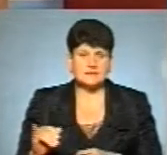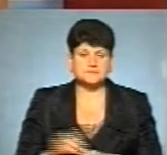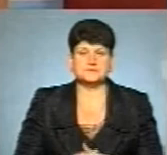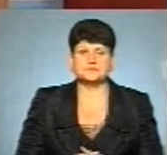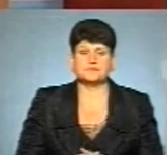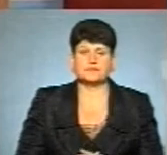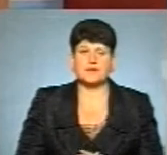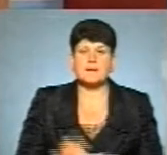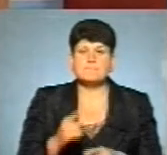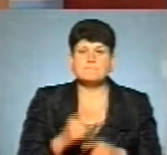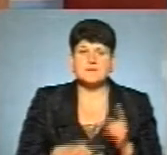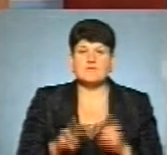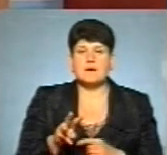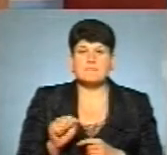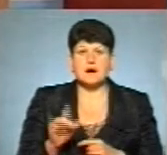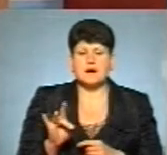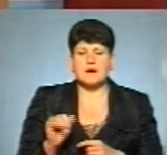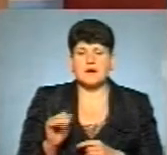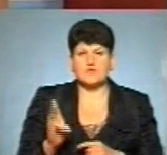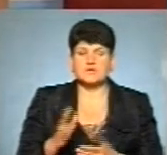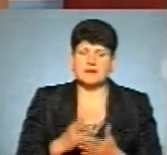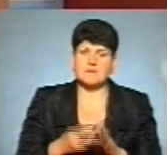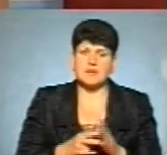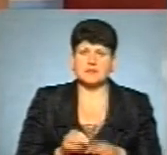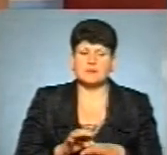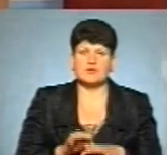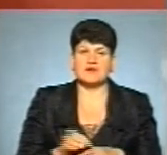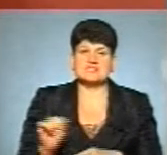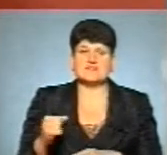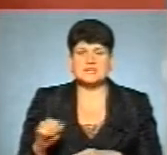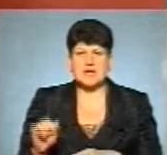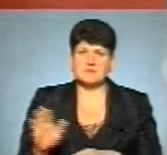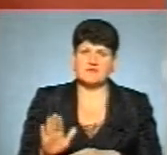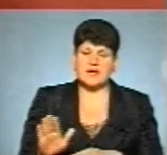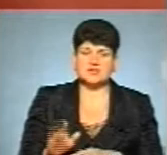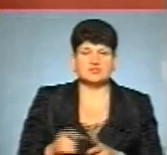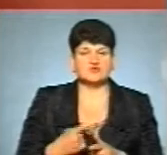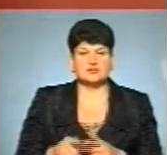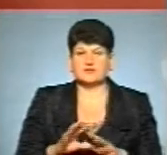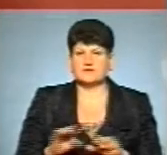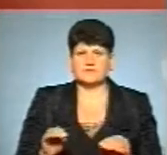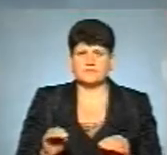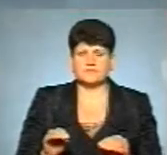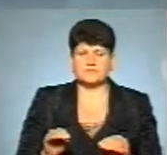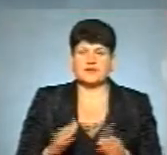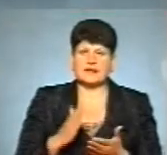Стосовно півмарафону, чи є ще плани його провести, наприклад, в серпні, вересні чи ні, чи вже на наступний рік? Є